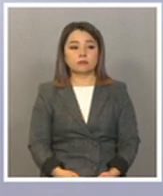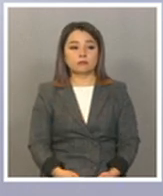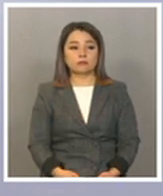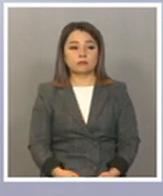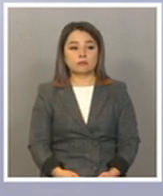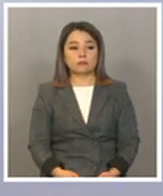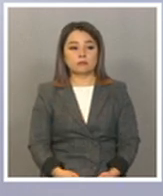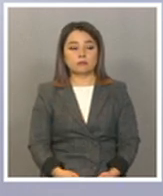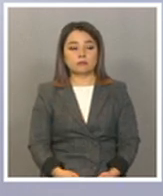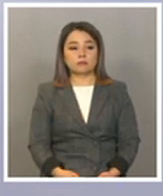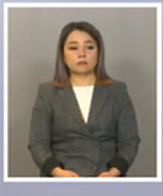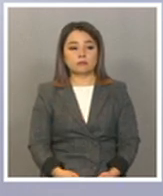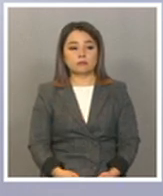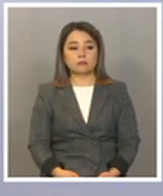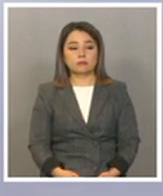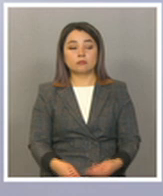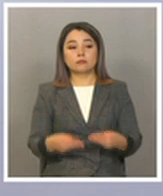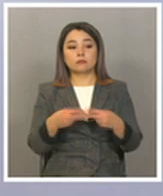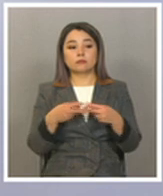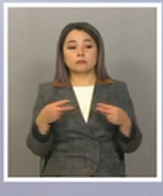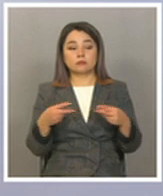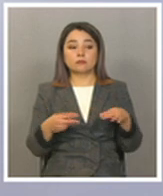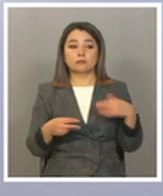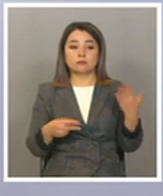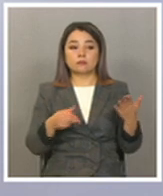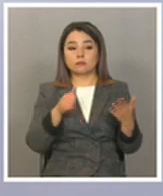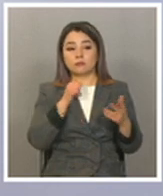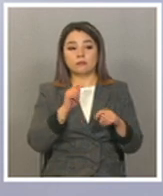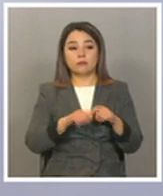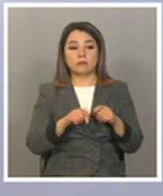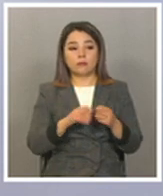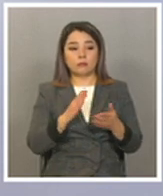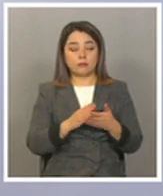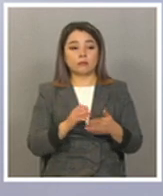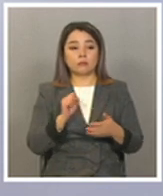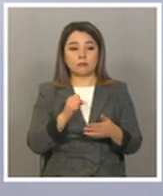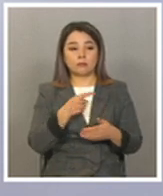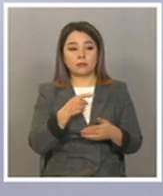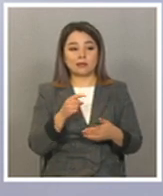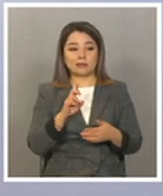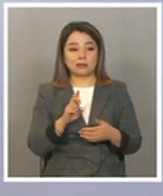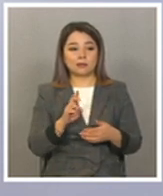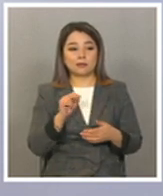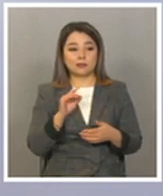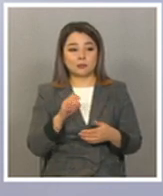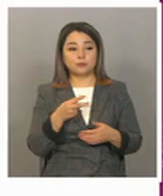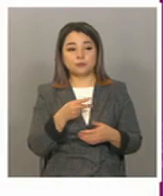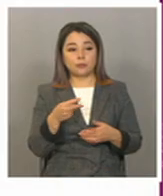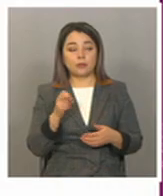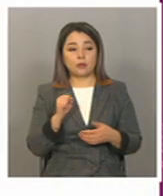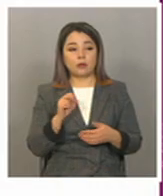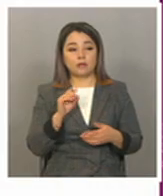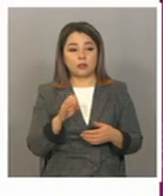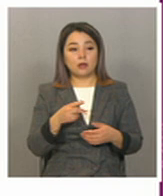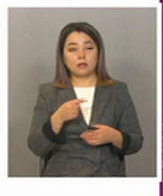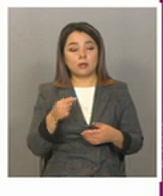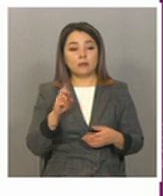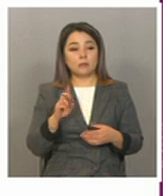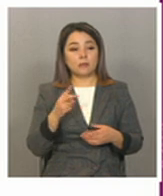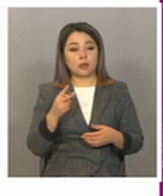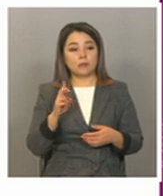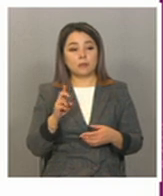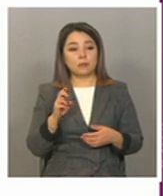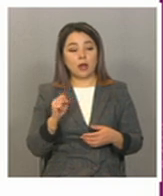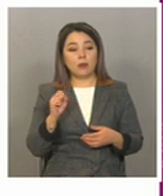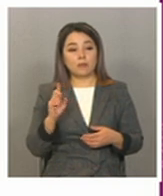Ал енді теңдіктің сол жағын қарастырайық. А азайтылған b-ның квадраты тең а квадрат азайту